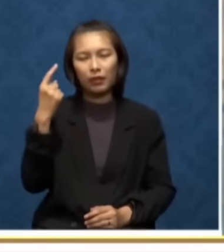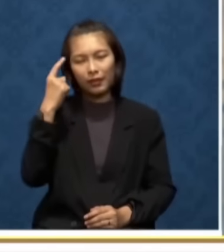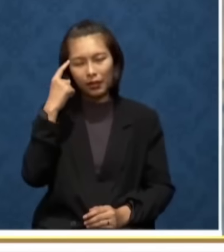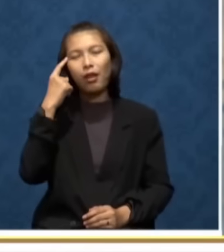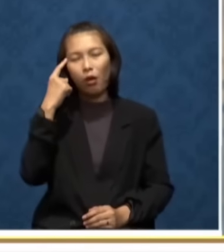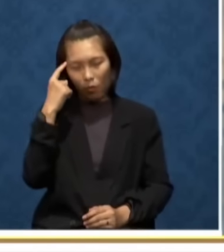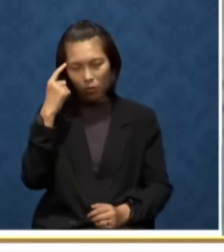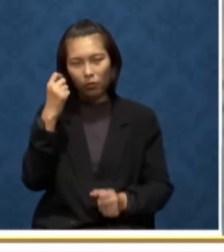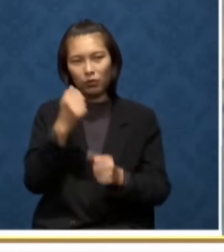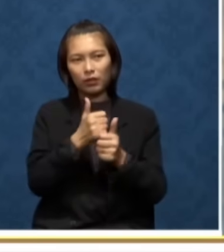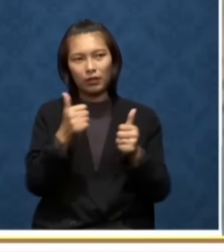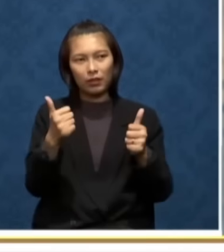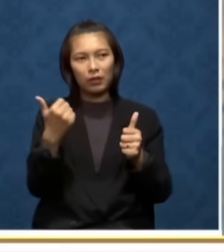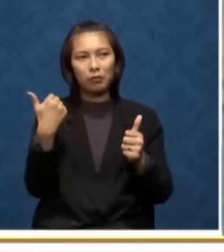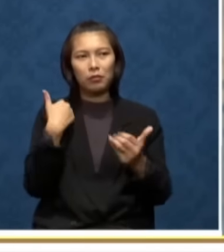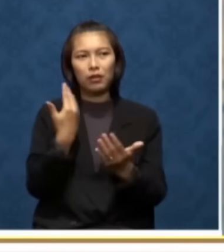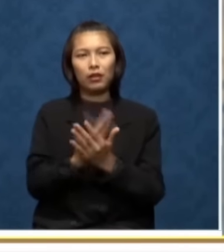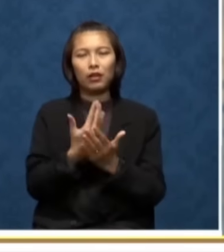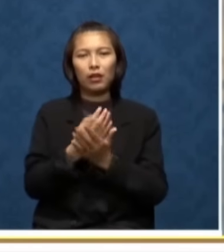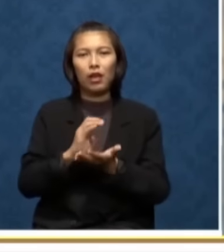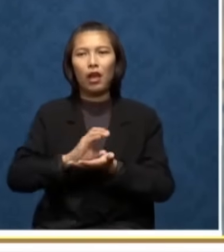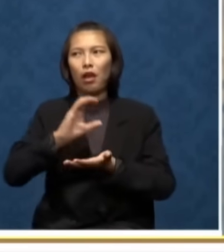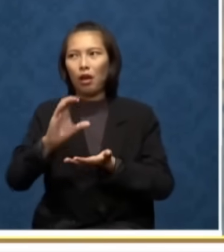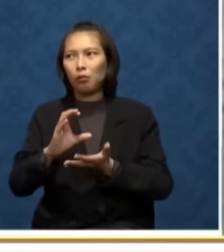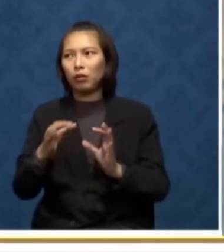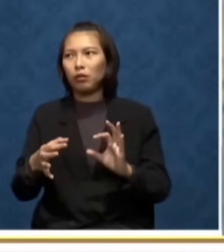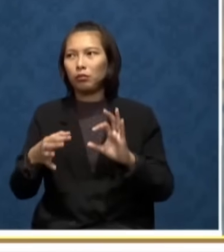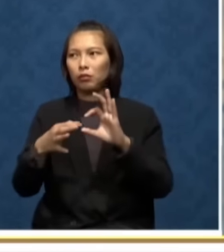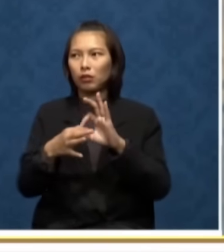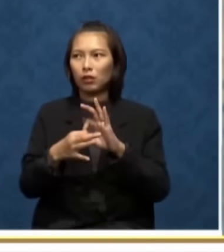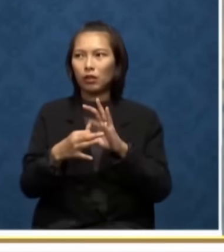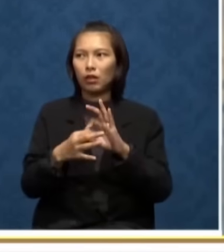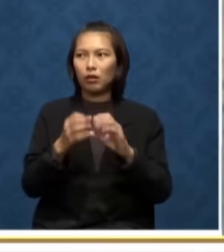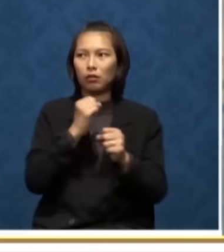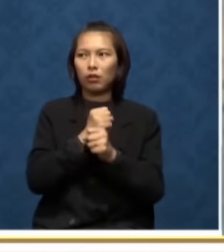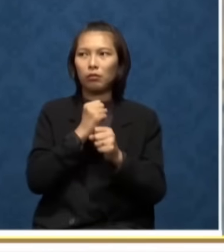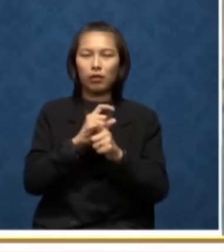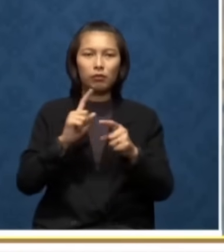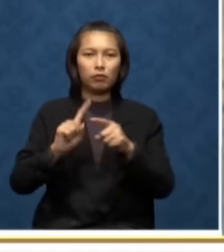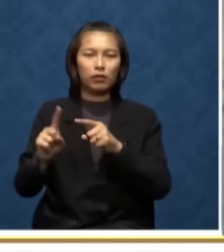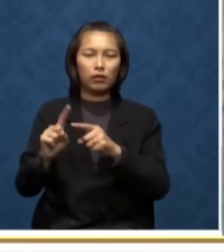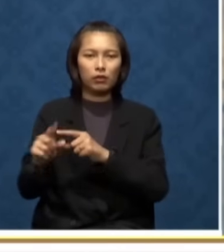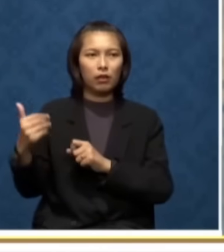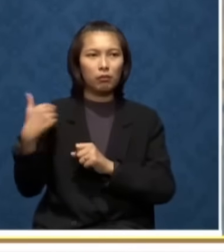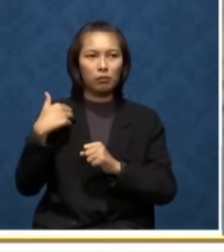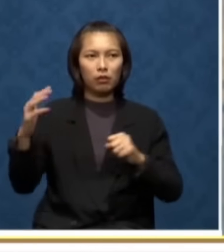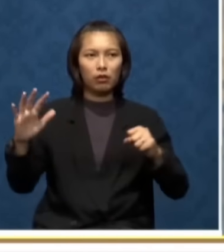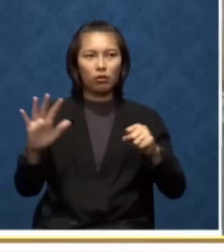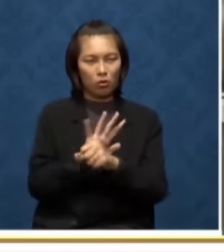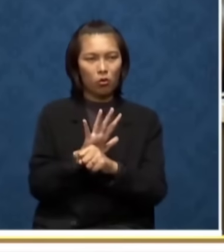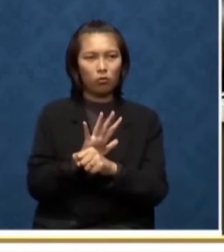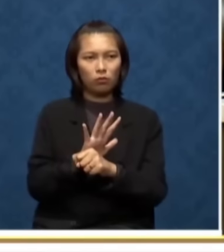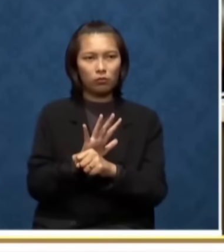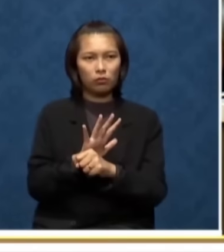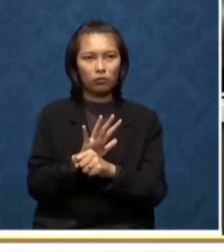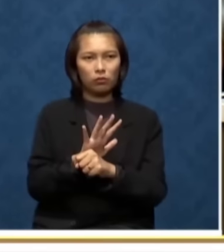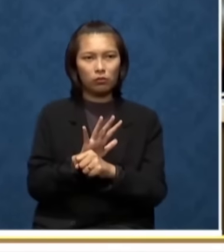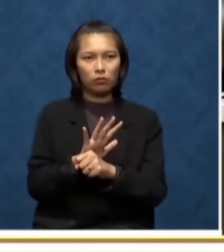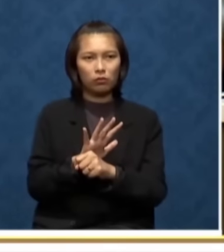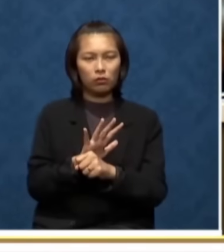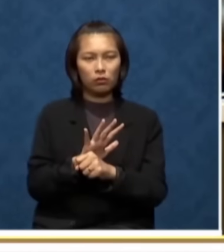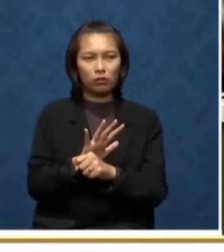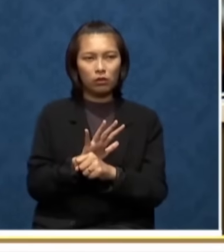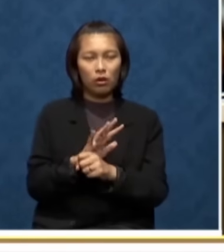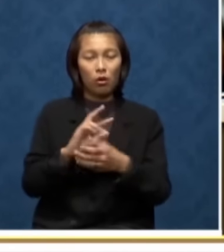จะมีการสนับสนุนความหลากหลายของการสนับสนุนสื่อในทุกเพศทุกวัยทุกศาสนาทุกชาติ